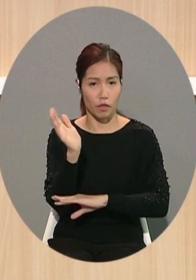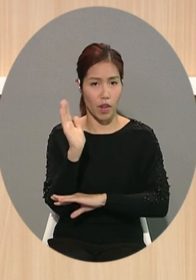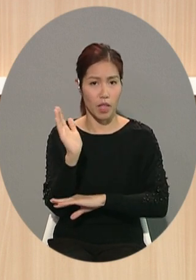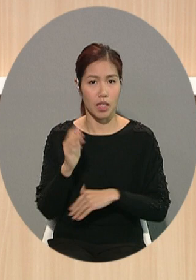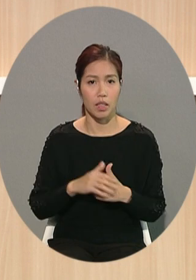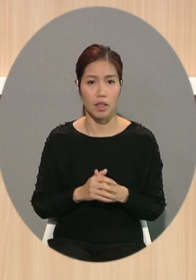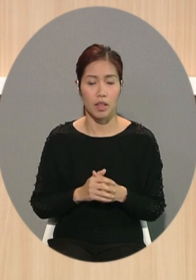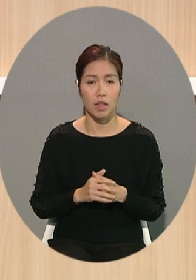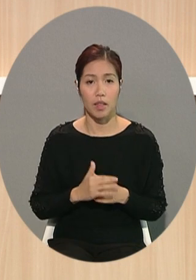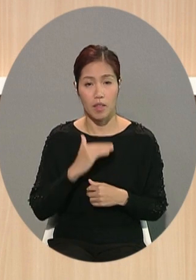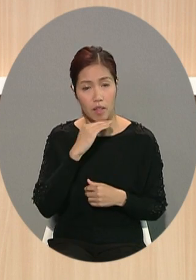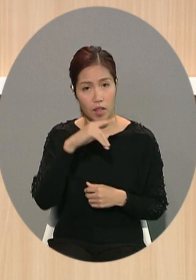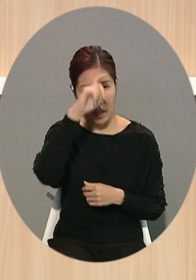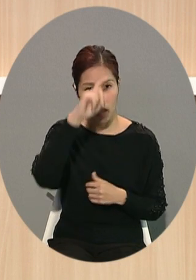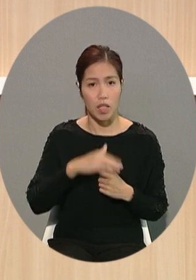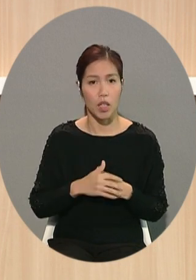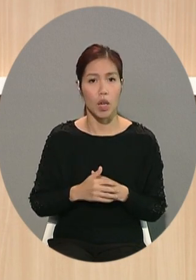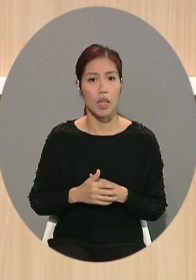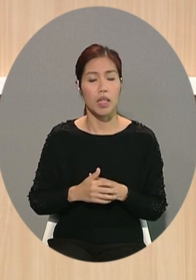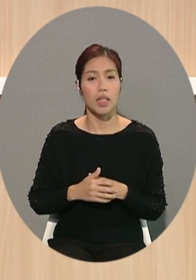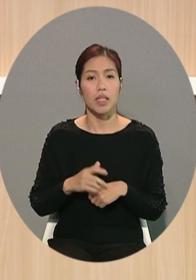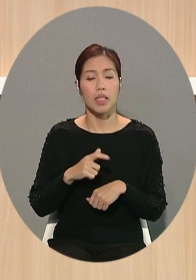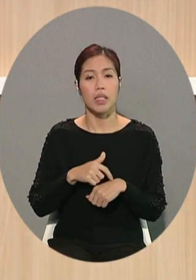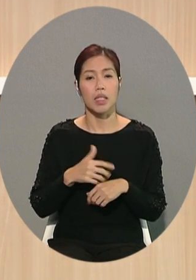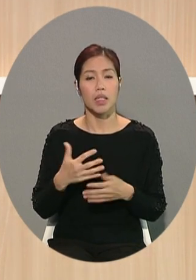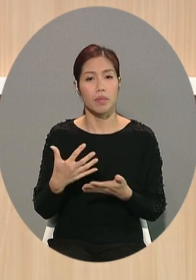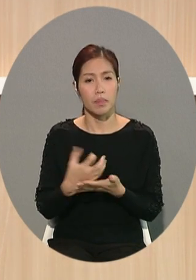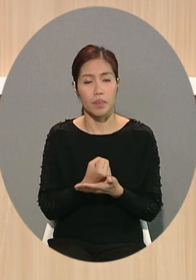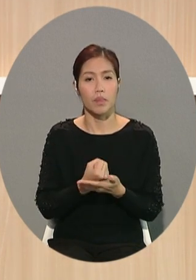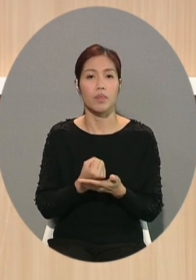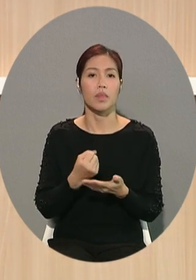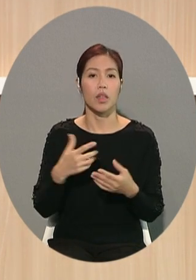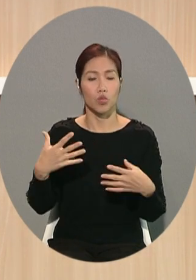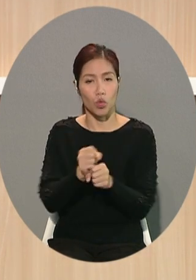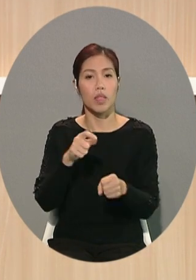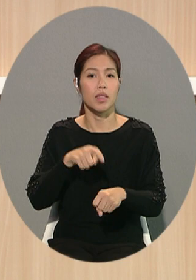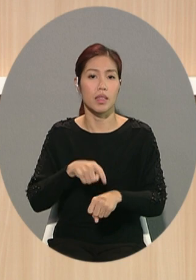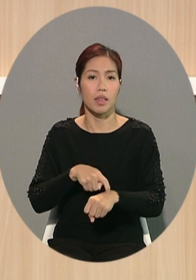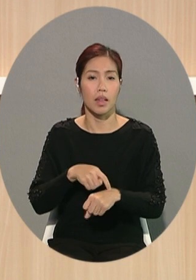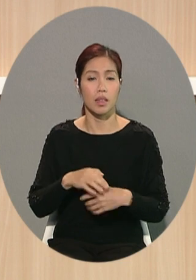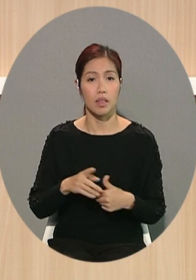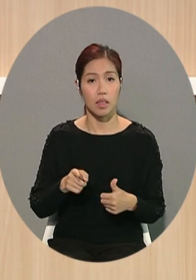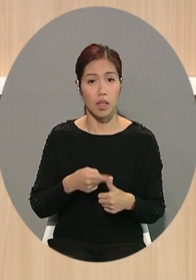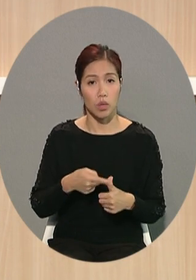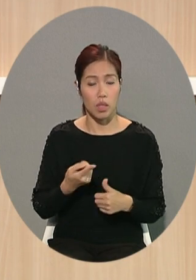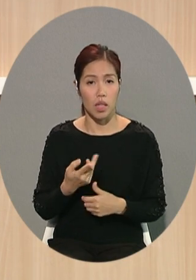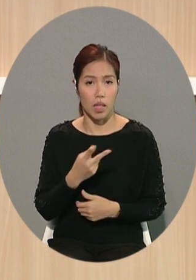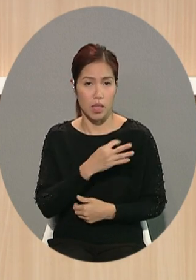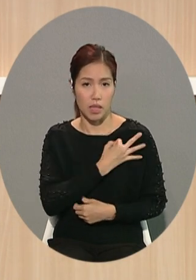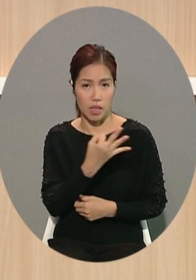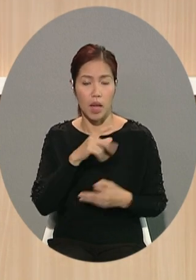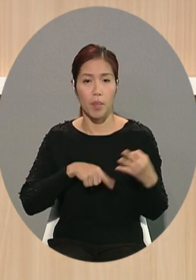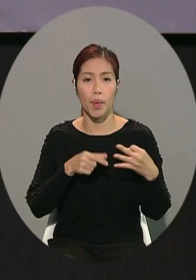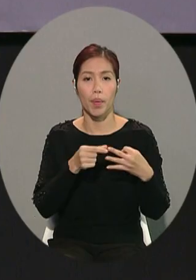票的，那稍後記住好好把握這個總結環節的時間。首先總結的會是3號李志